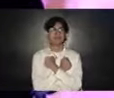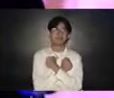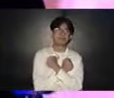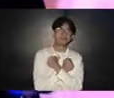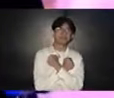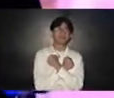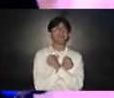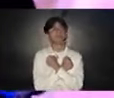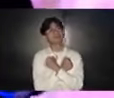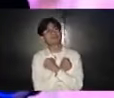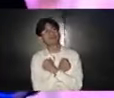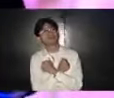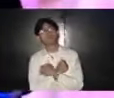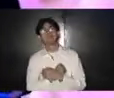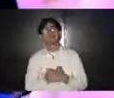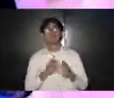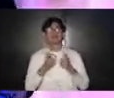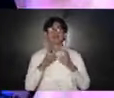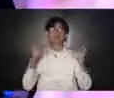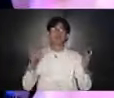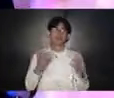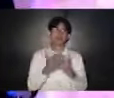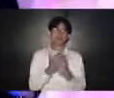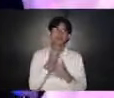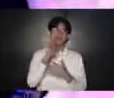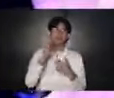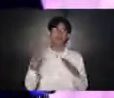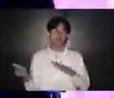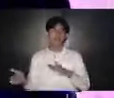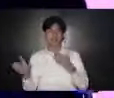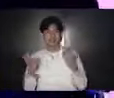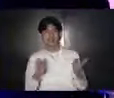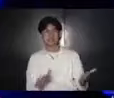yours that drew your